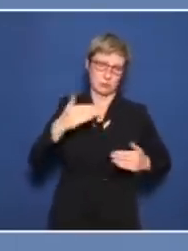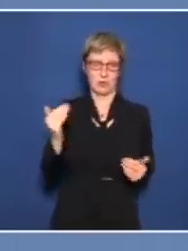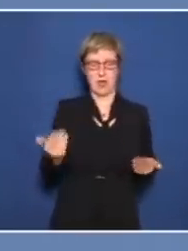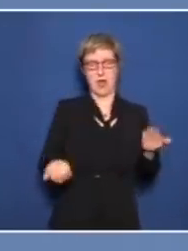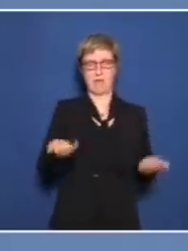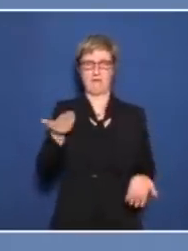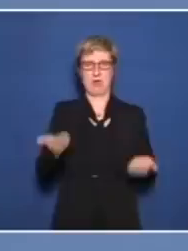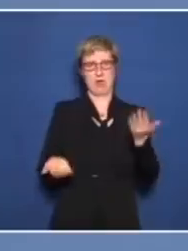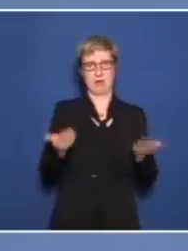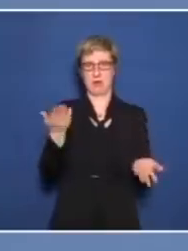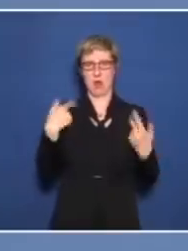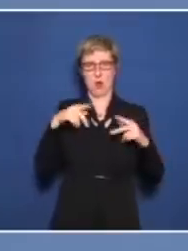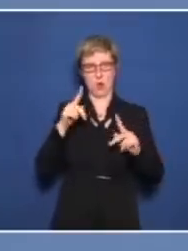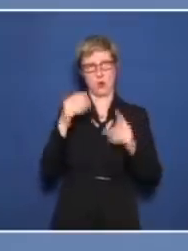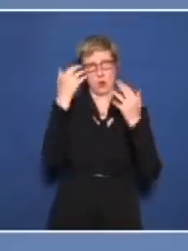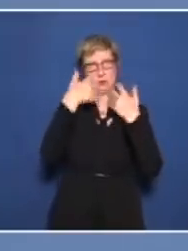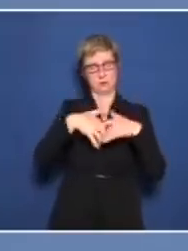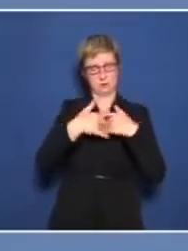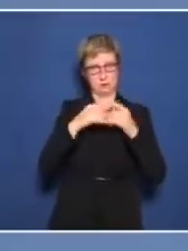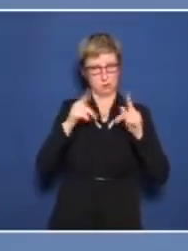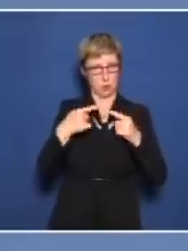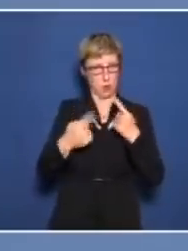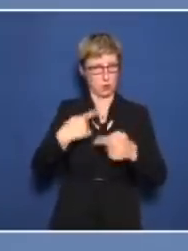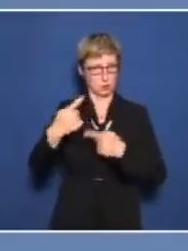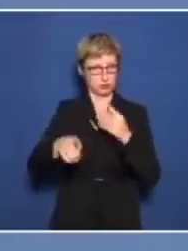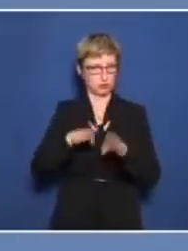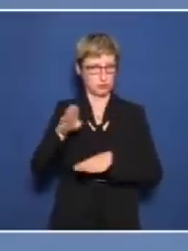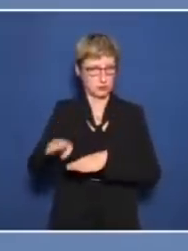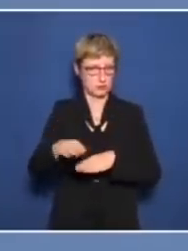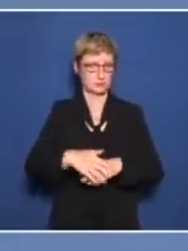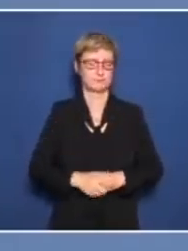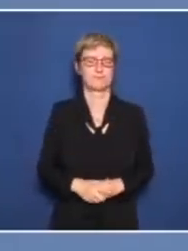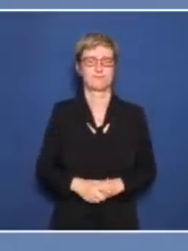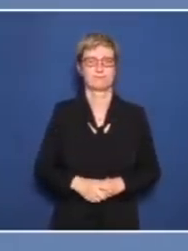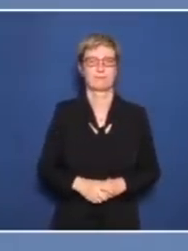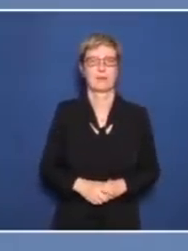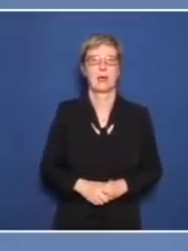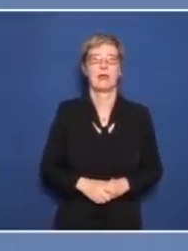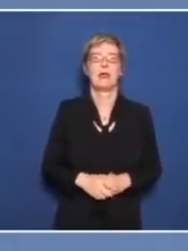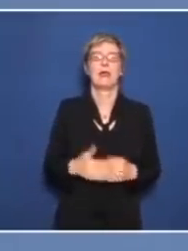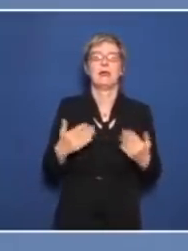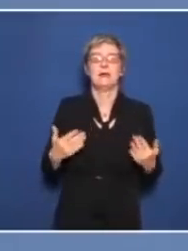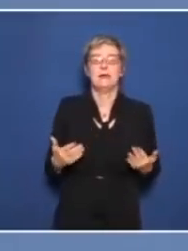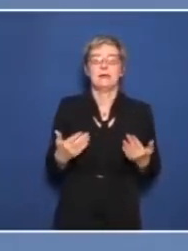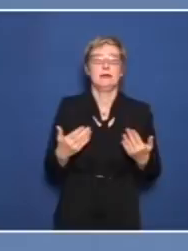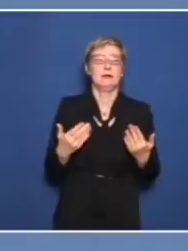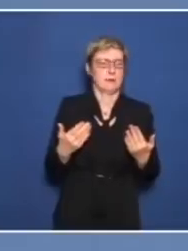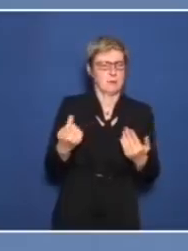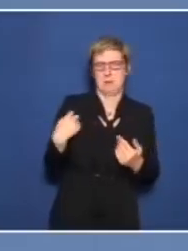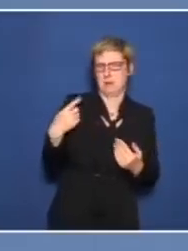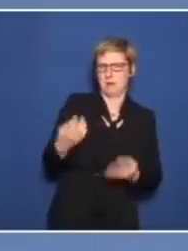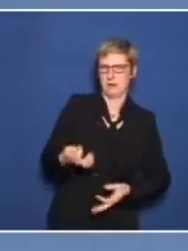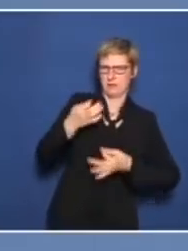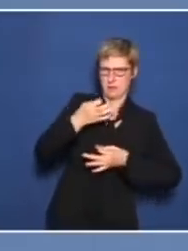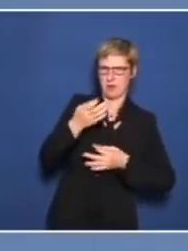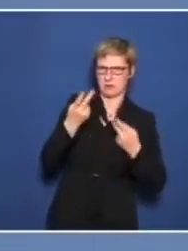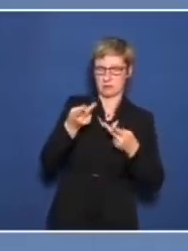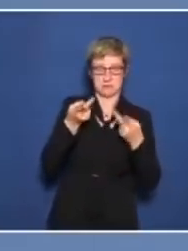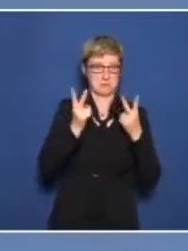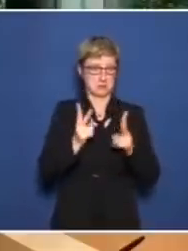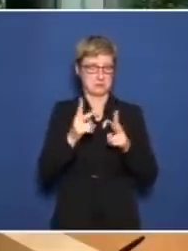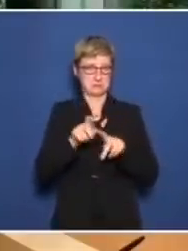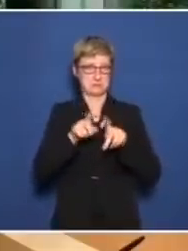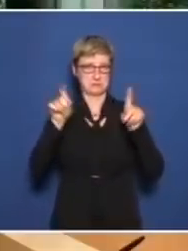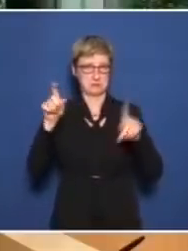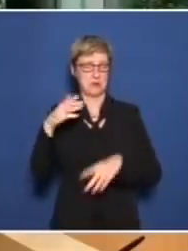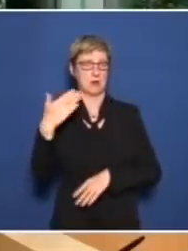mal auch hinterlegt haben. Unabhängig davon finde ich es wichtig, gerade die Frage gab es ja gerade richtigerweise auch schon mit